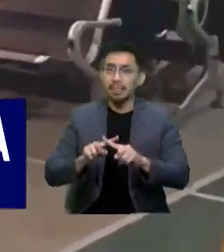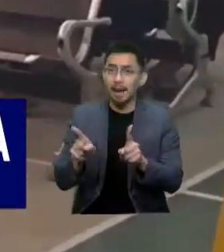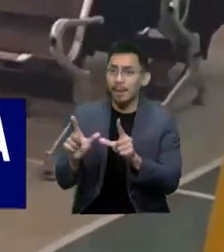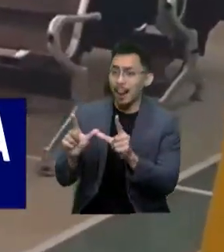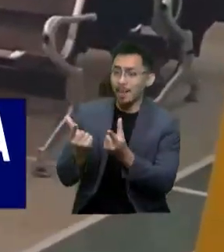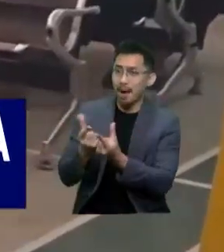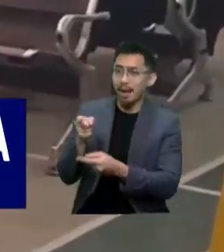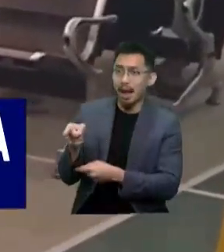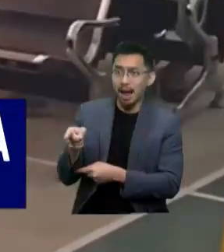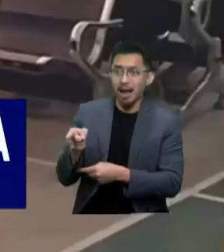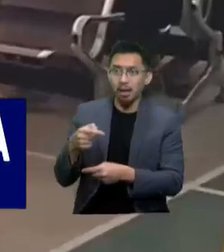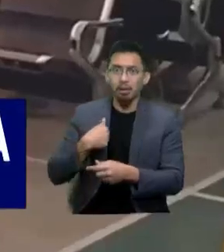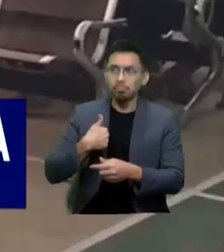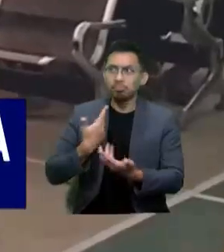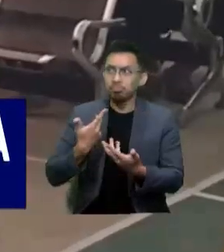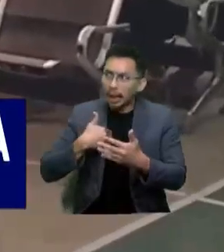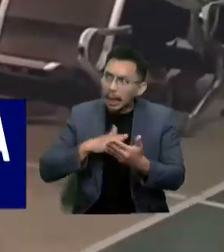diberangkatkan.